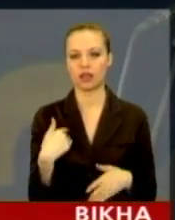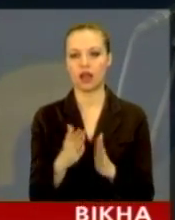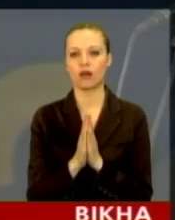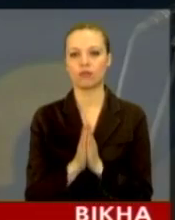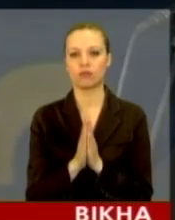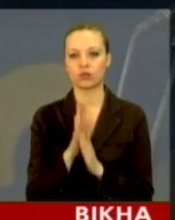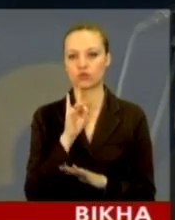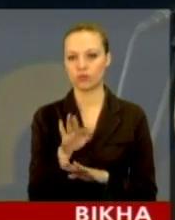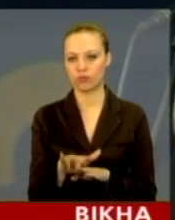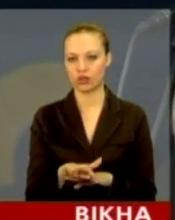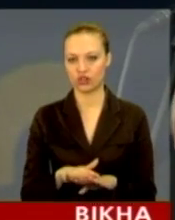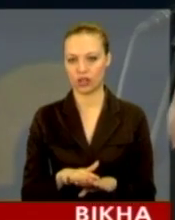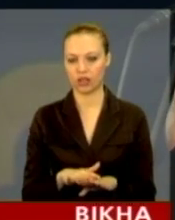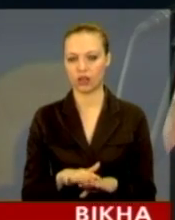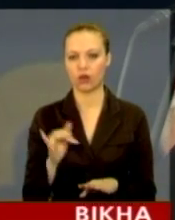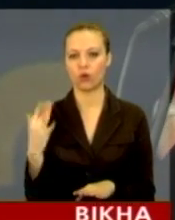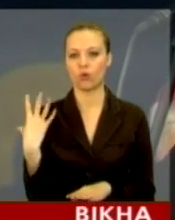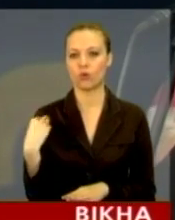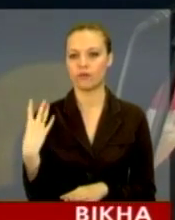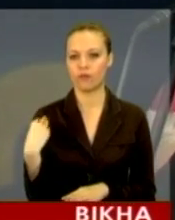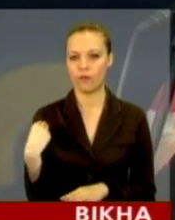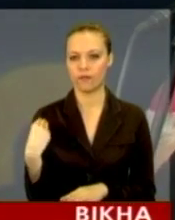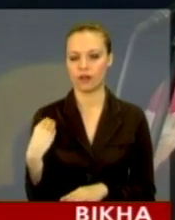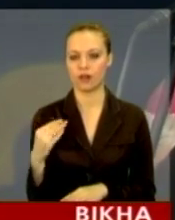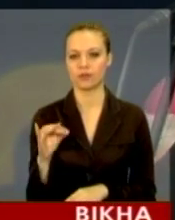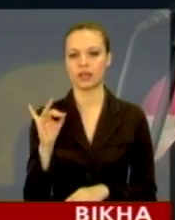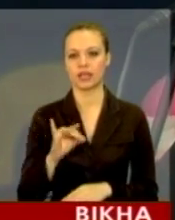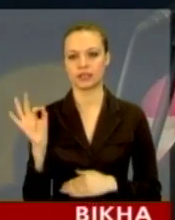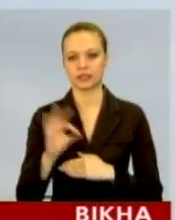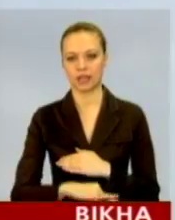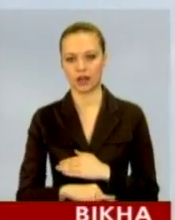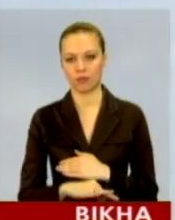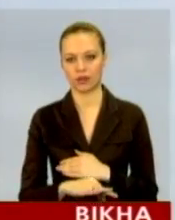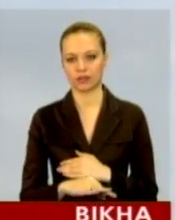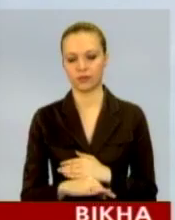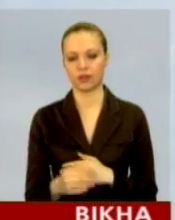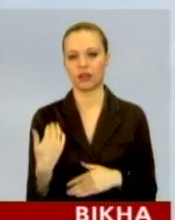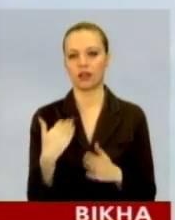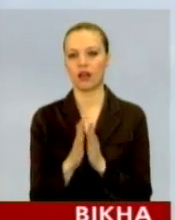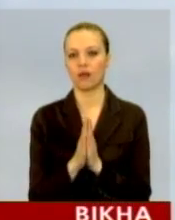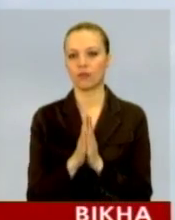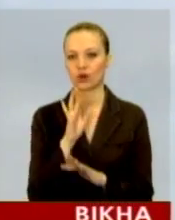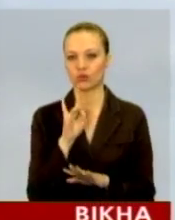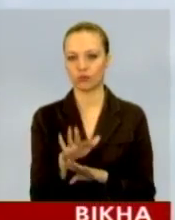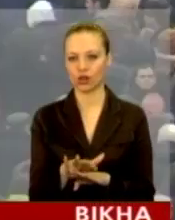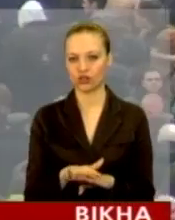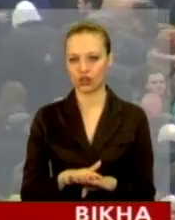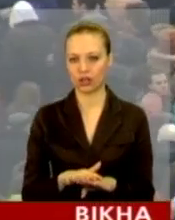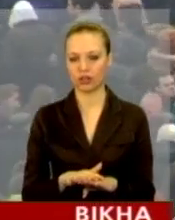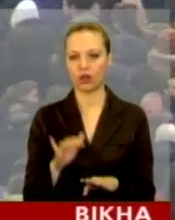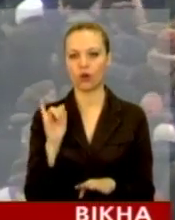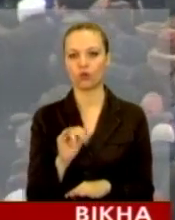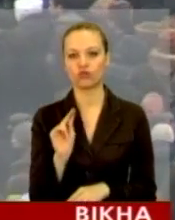прошу прощення у Львова і Закарпаття. Я прошу прощення